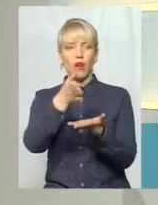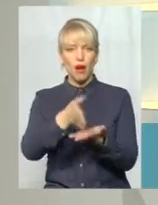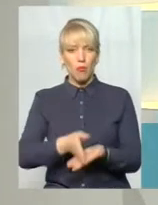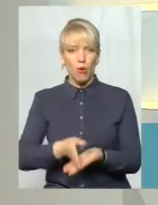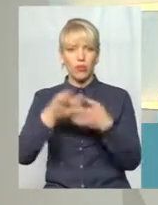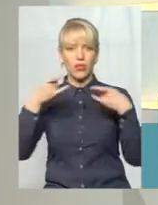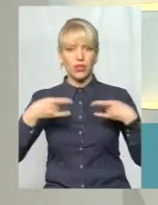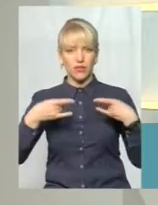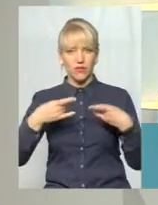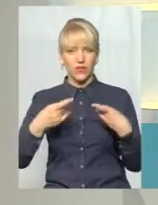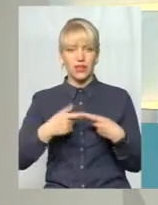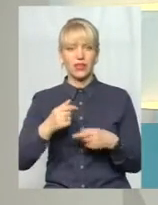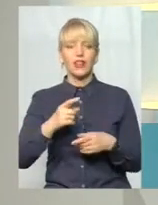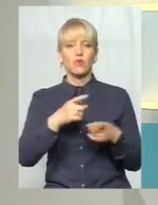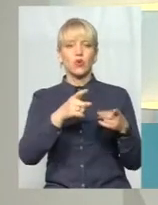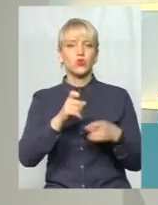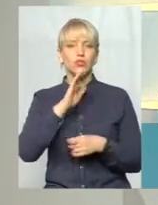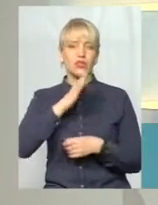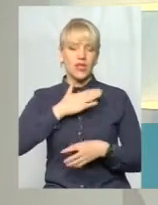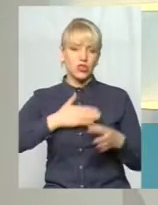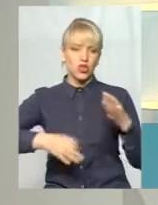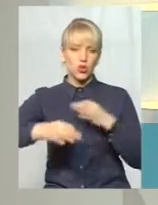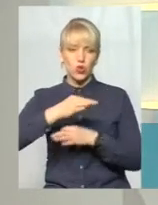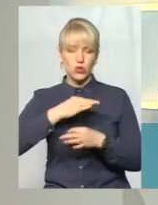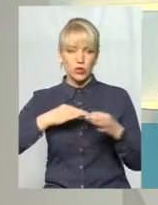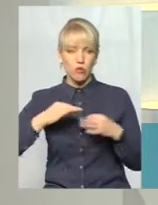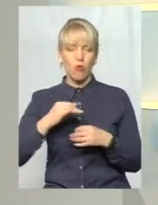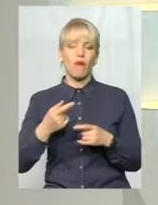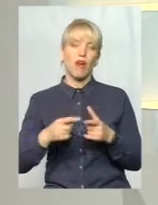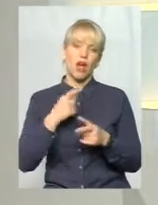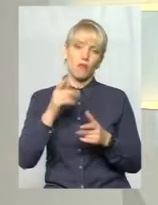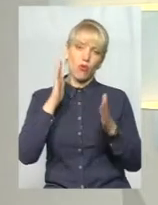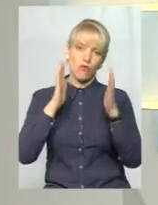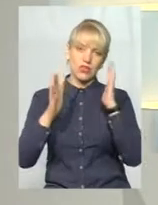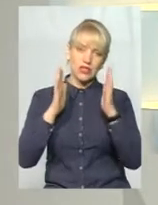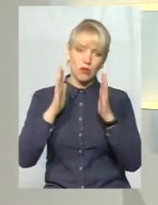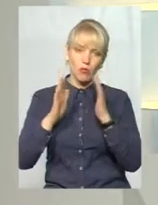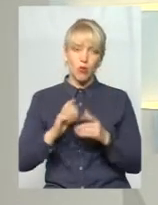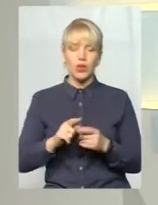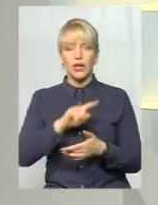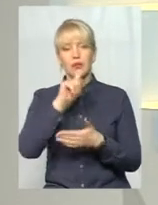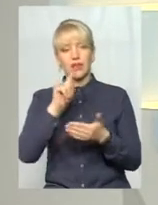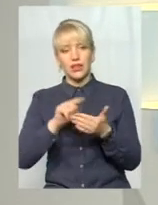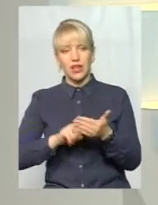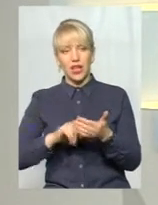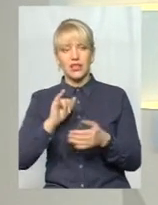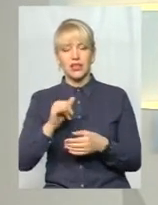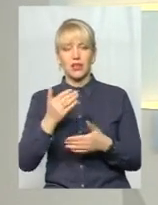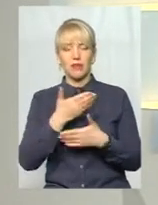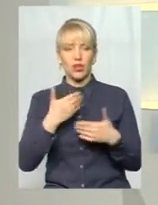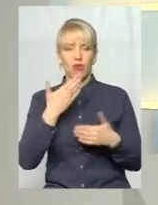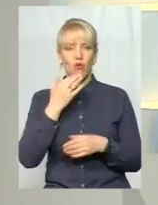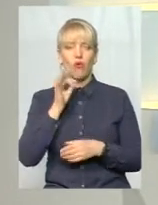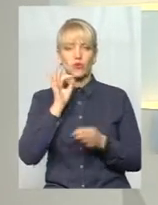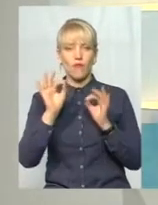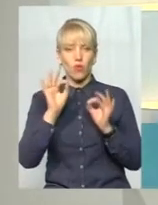розмови або телефонами, які бачите на екранах, або у соцмережі Facebook. Ставте свої питання у коментарях, і ми озвучимо їх у